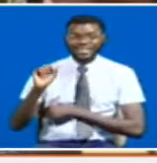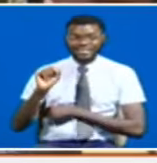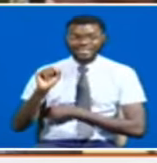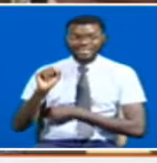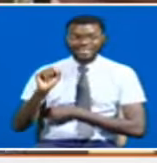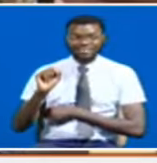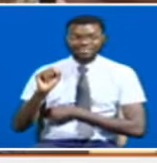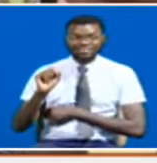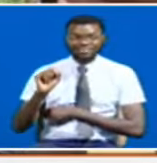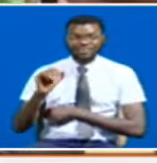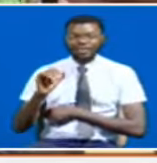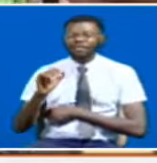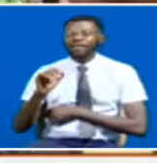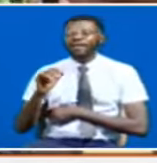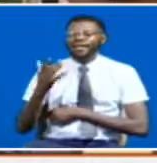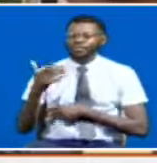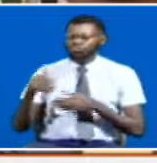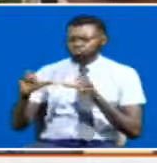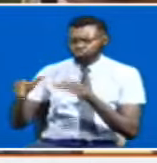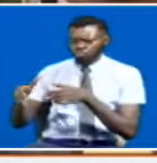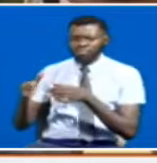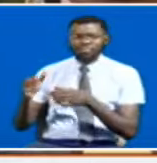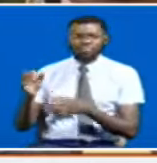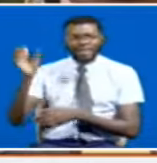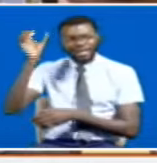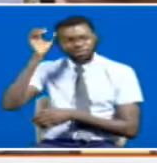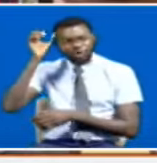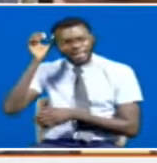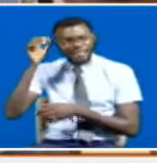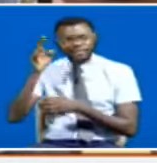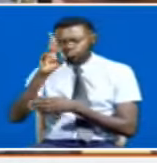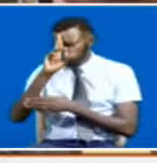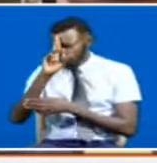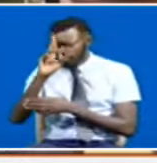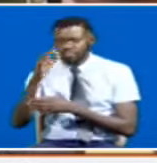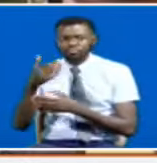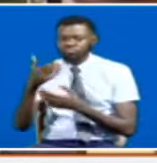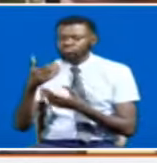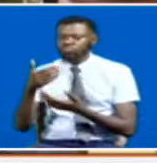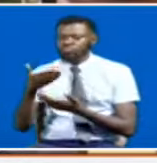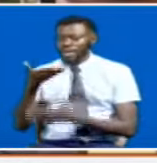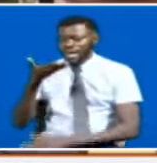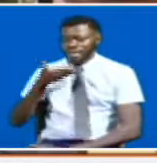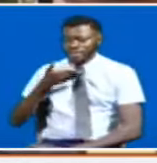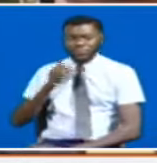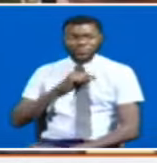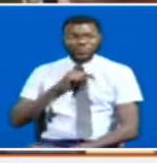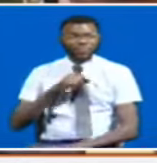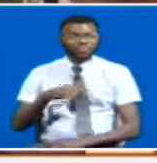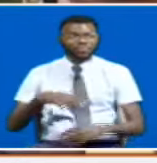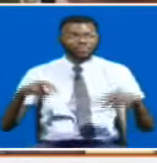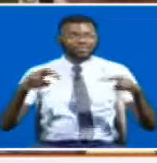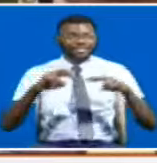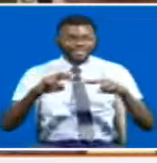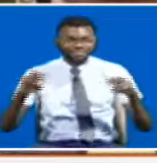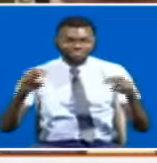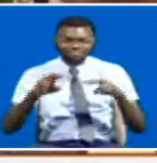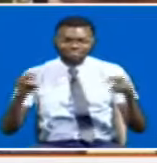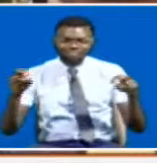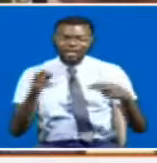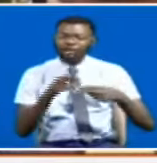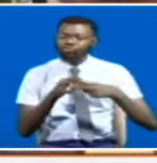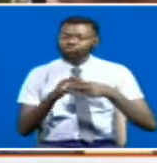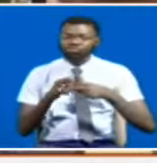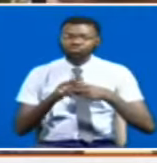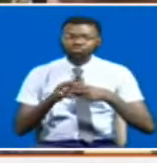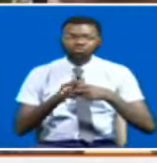CSI team from Eldoret have responded. They have done their part of forensic. I believe very soon we're going